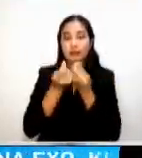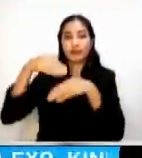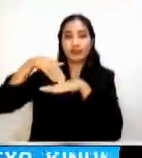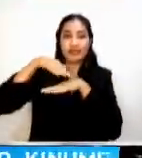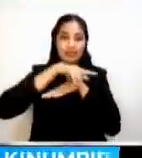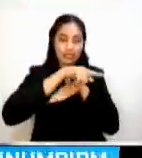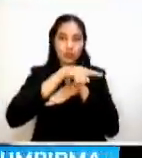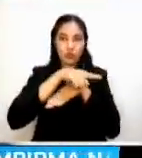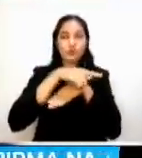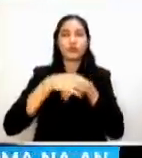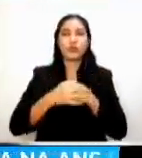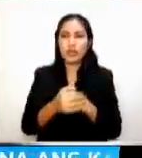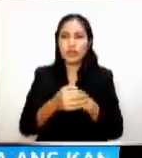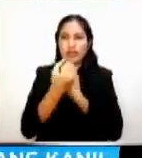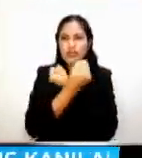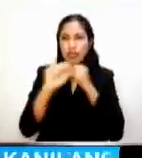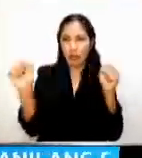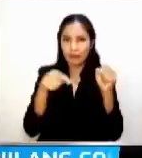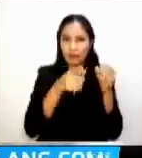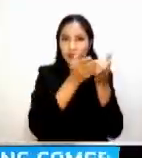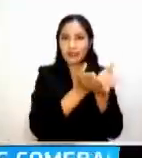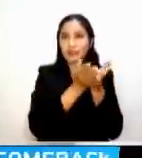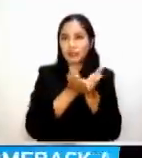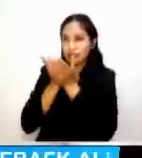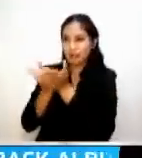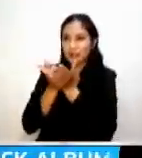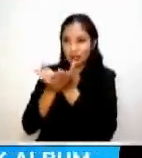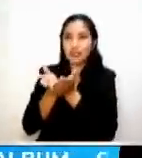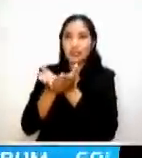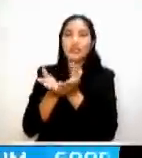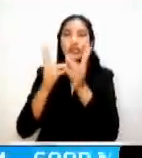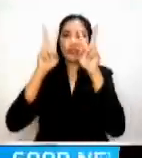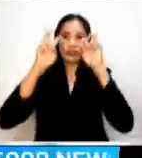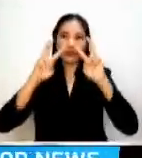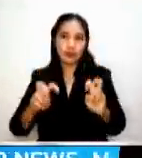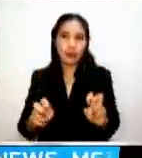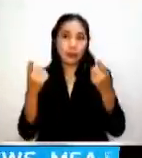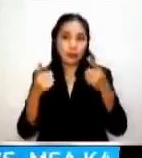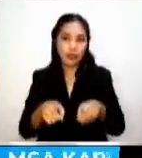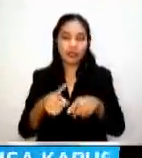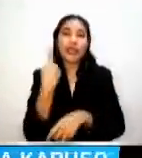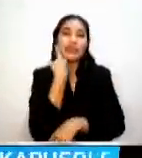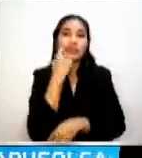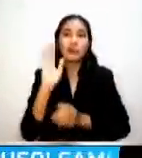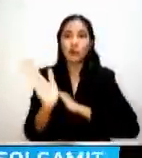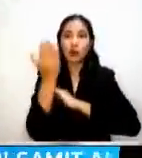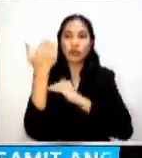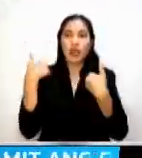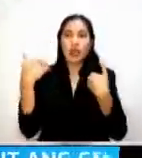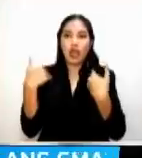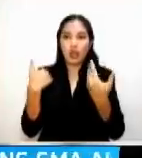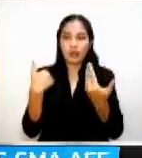sagipin ang mga tripulante ng dalawang barko at para mag-imbestiga. Ngayong umaga, nag-issue ng notice of detention ang